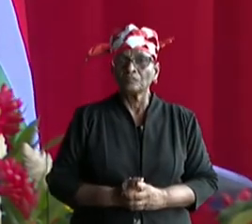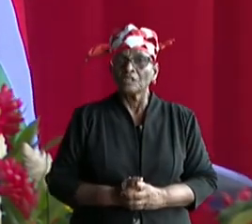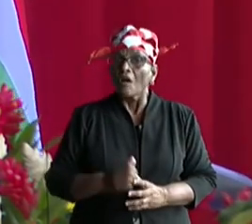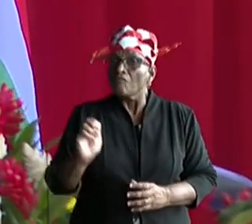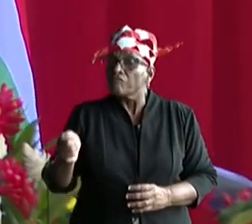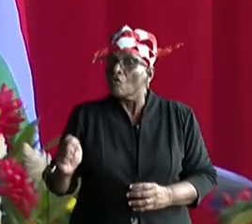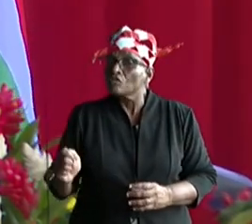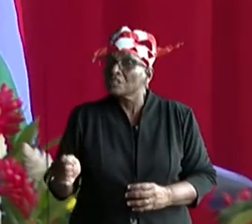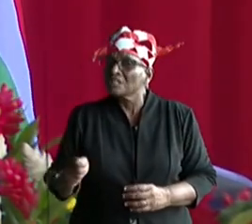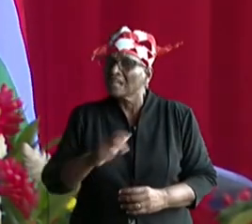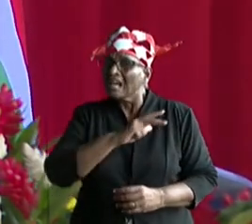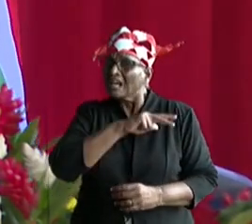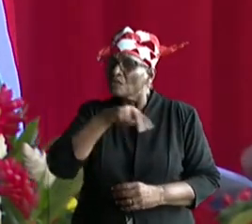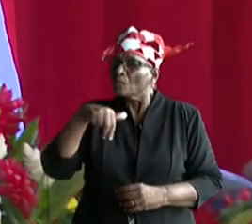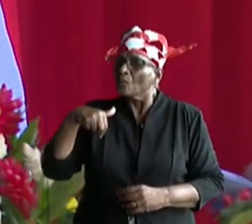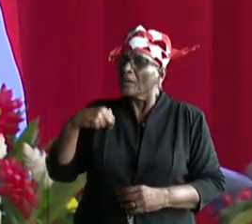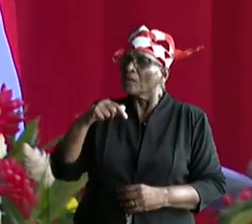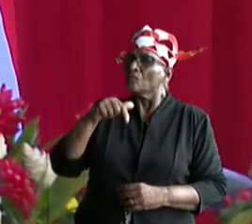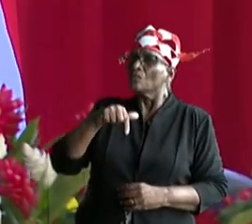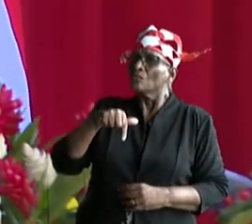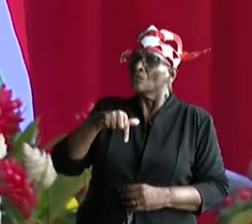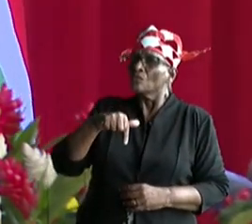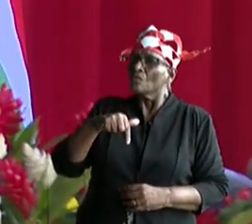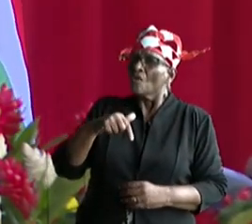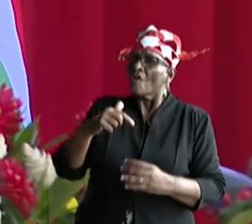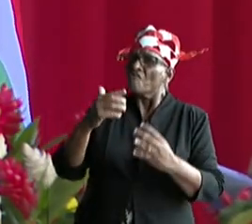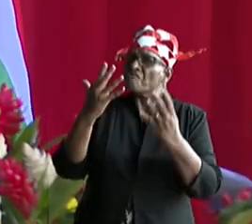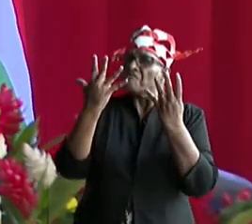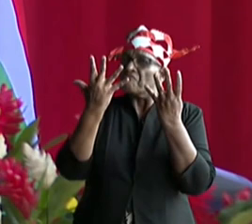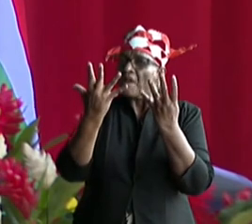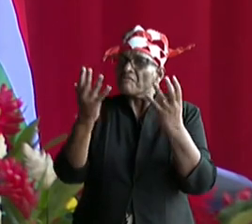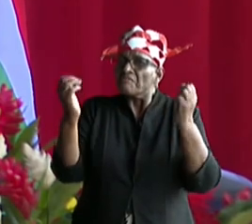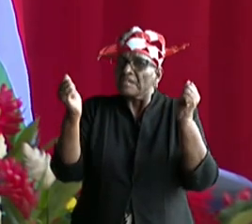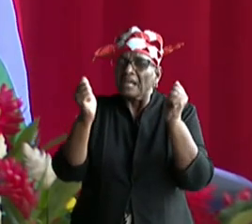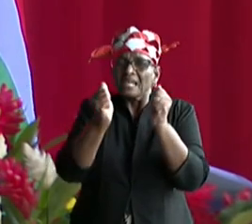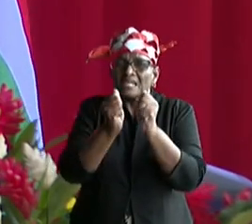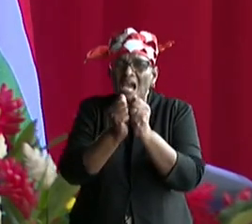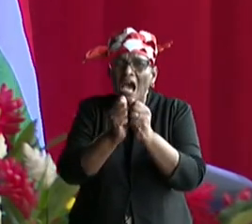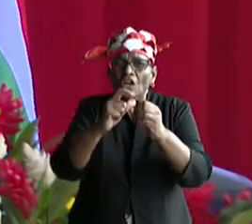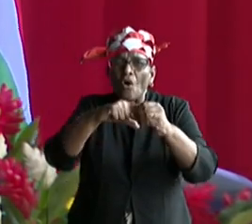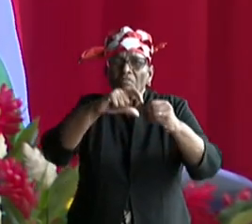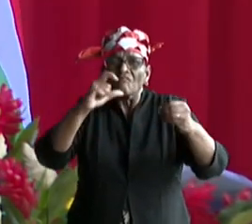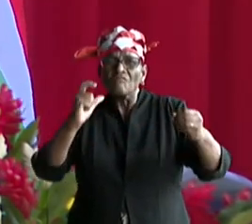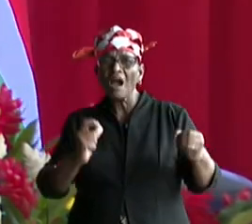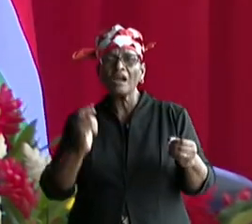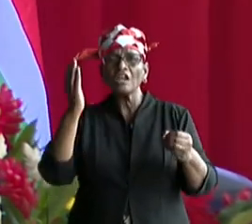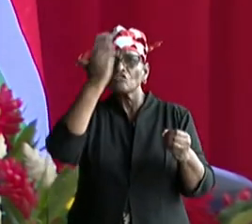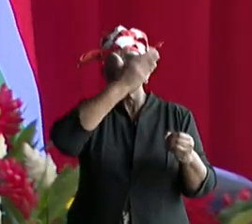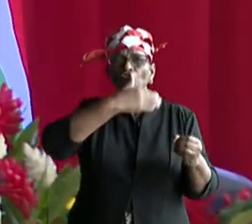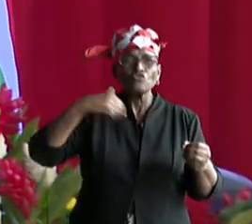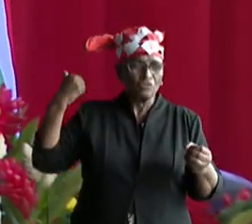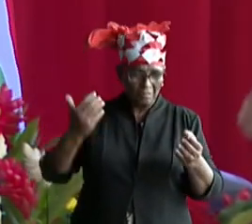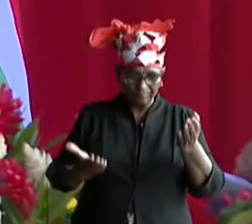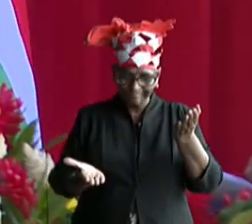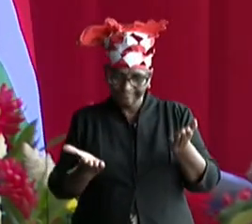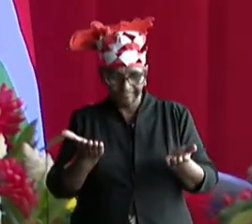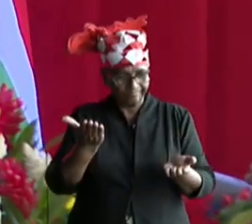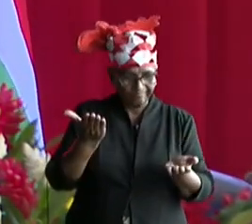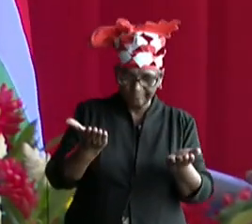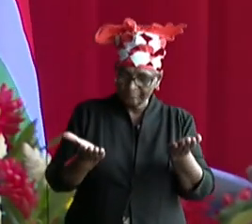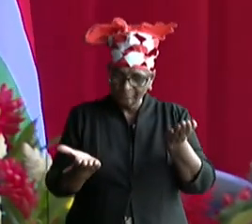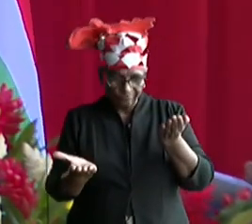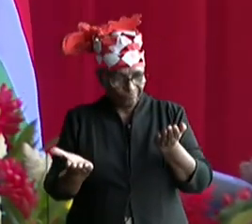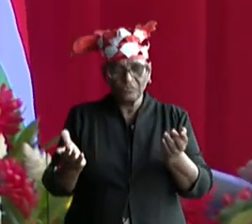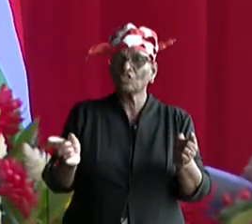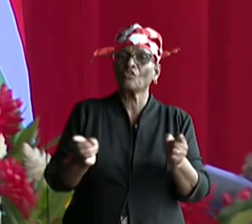Meneer de voorzitter, als wij nu 45 jaar onafhankelijk Suriname evalueren in het